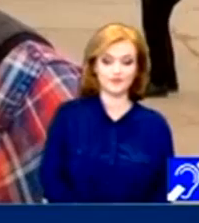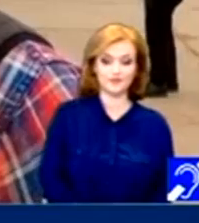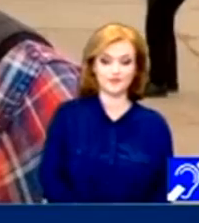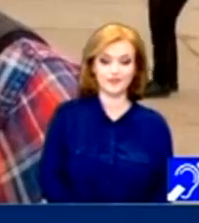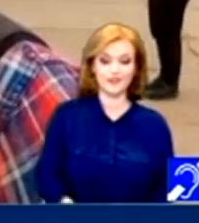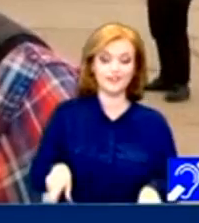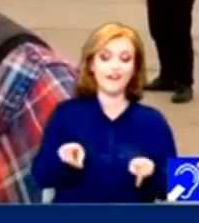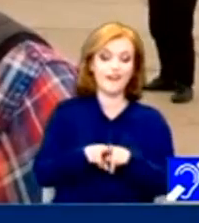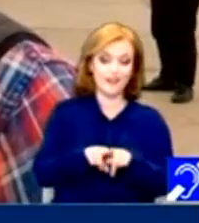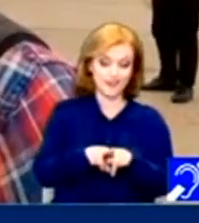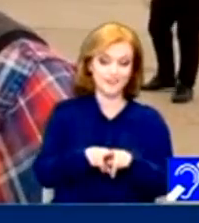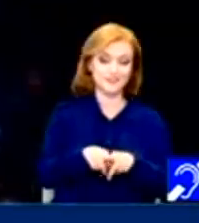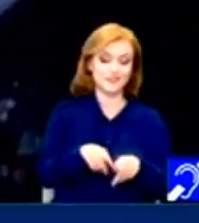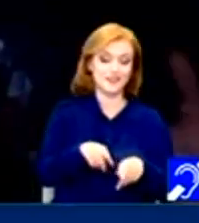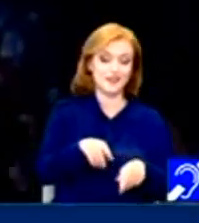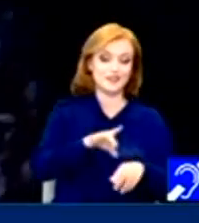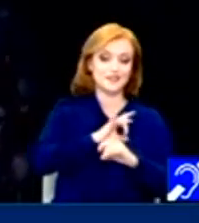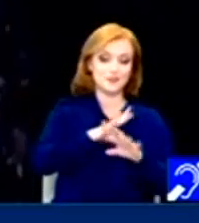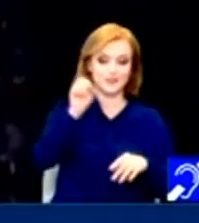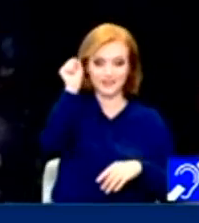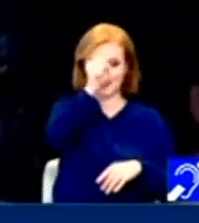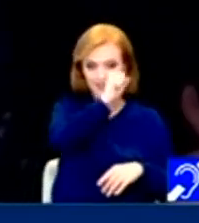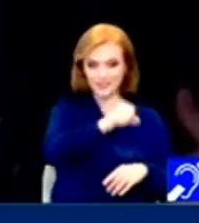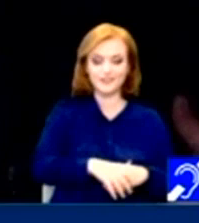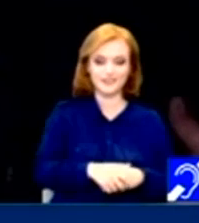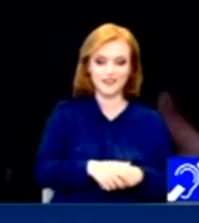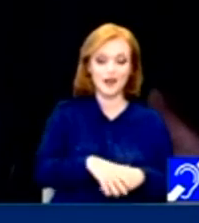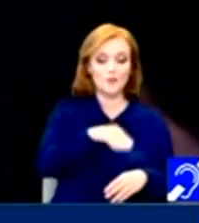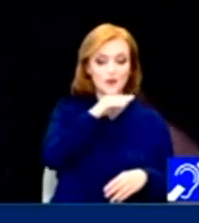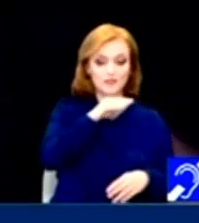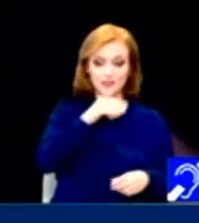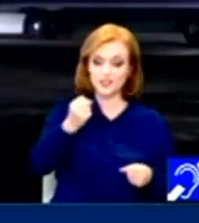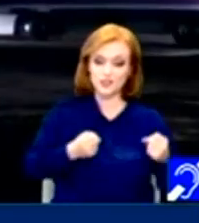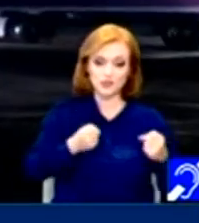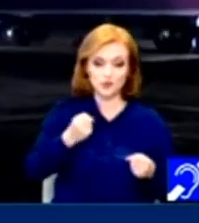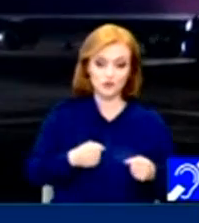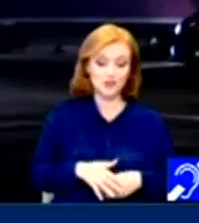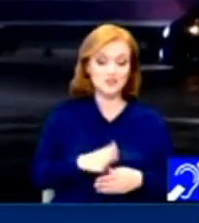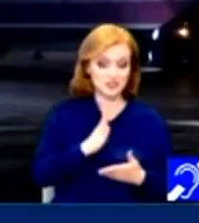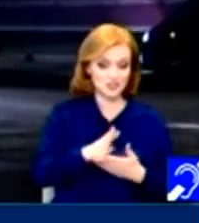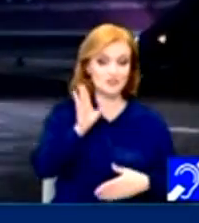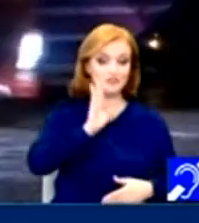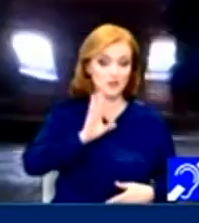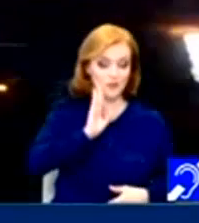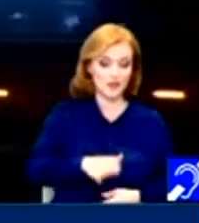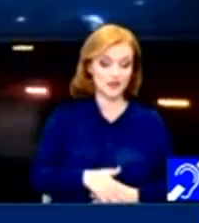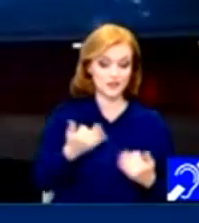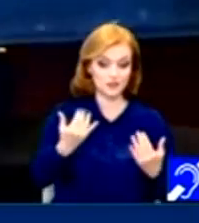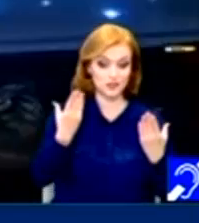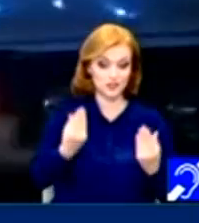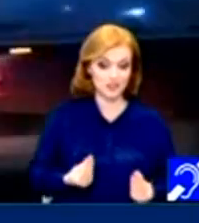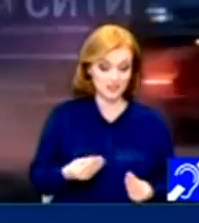ярко, красочно и поднимает дух. Meseria de șofer de cursă lungă este îmbrățișată și de femei, mai ales în ziua de astăzi,